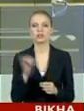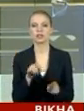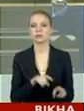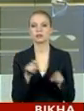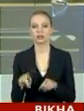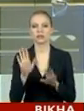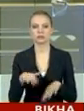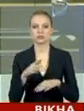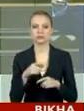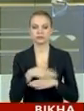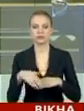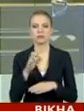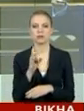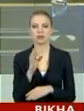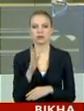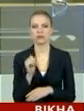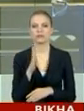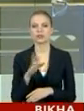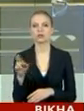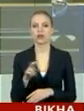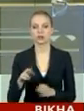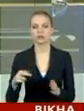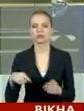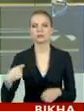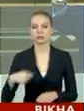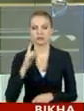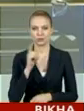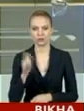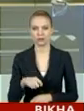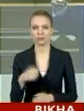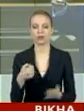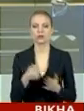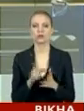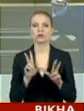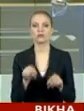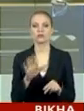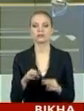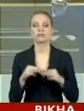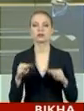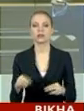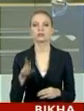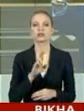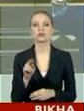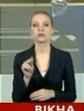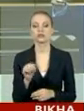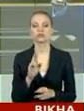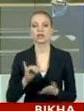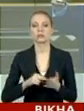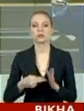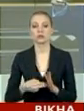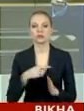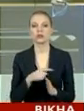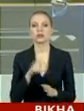переїхав на Банкову. Віктор Янукович – президент України. До інавгурації в парламенті Януковича, як і